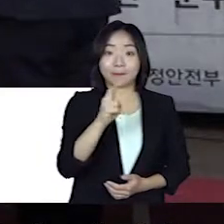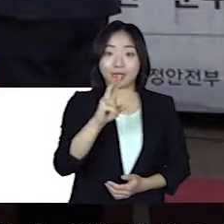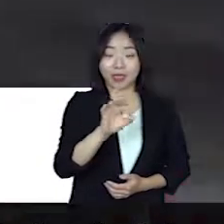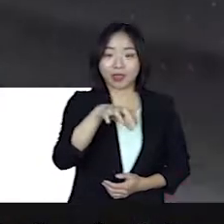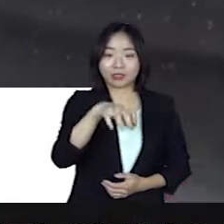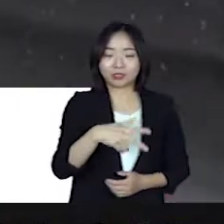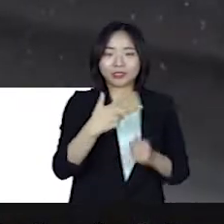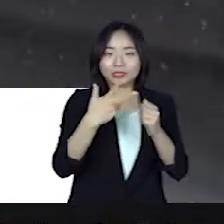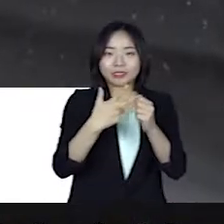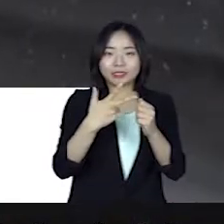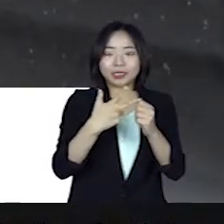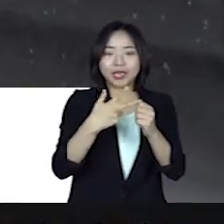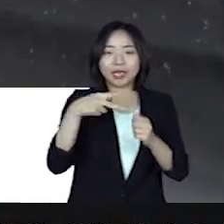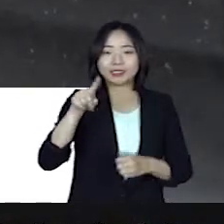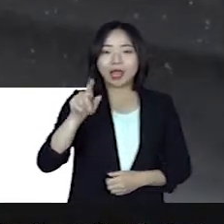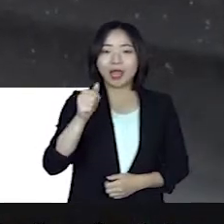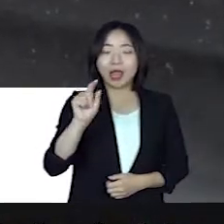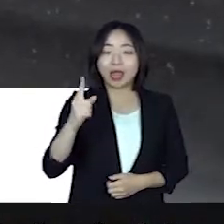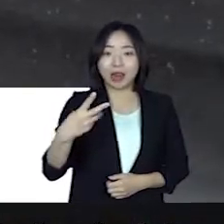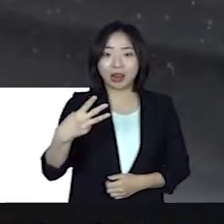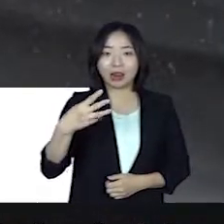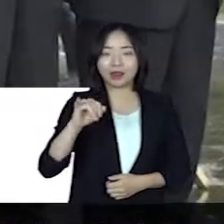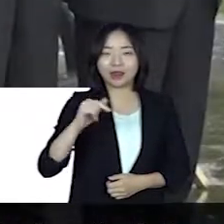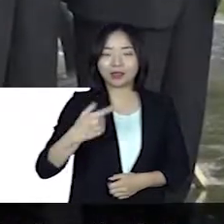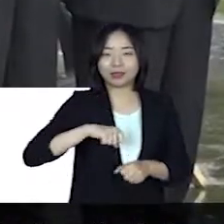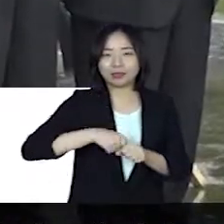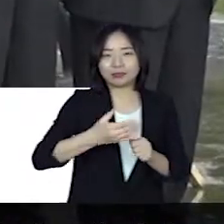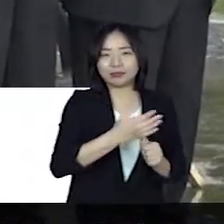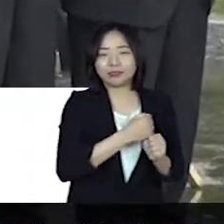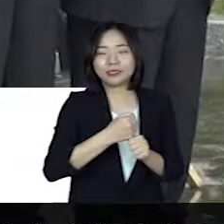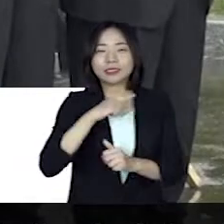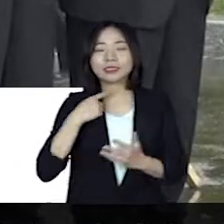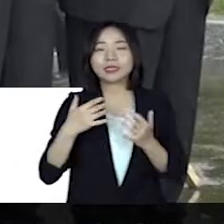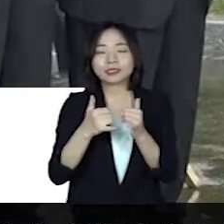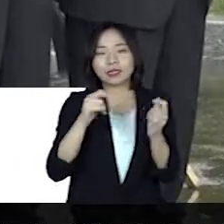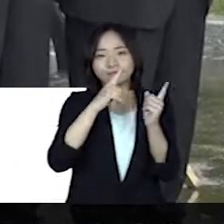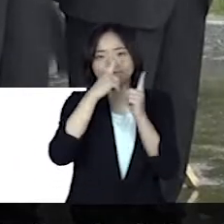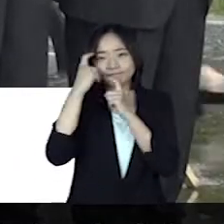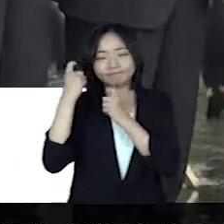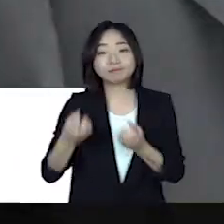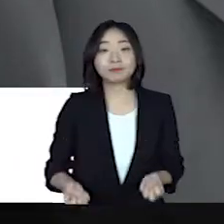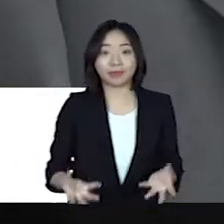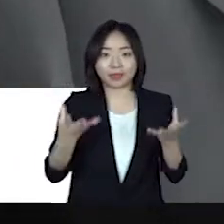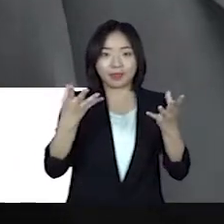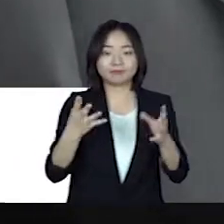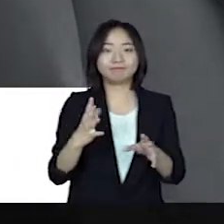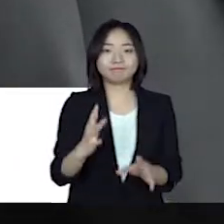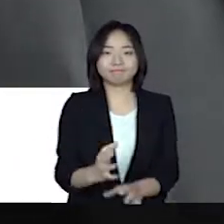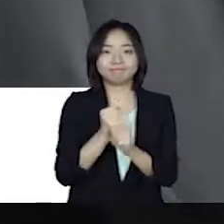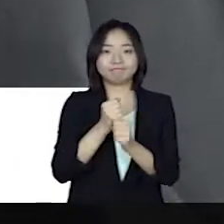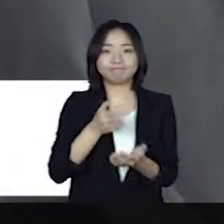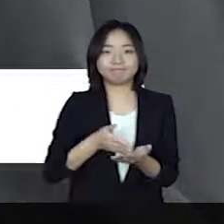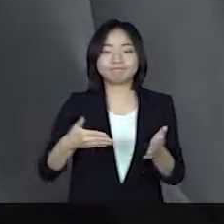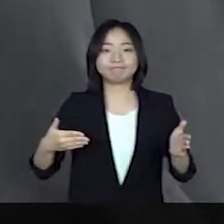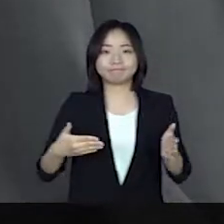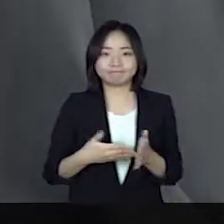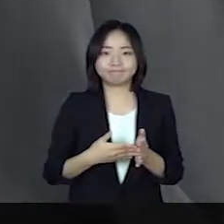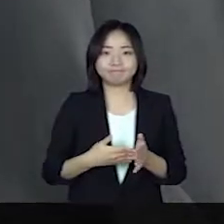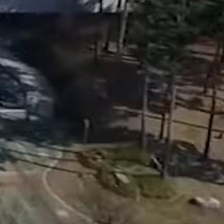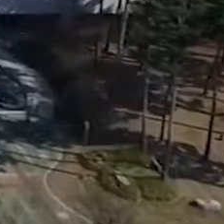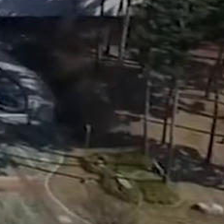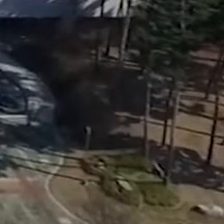동산에서 제7차 사할린 강제동원 한인희생자 유해봉안 추도행사가 열렸습니다. 이상 주요 뉴스입니다.